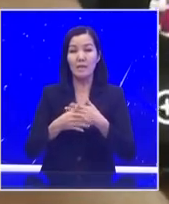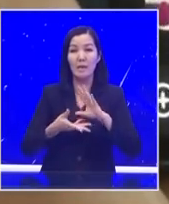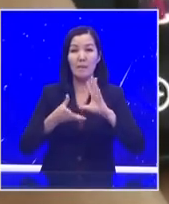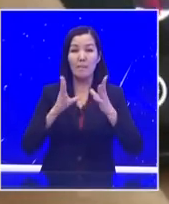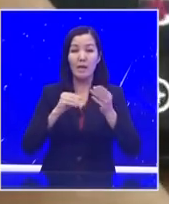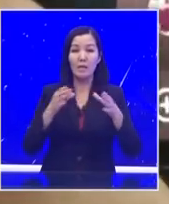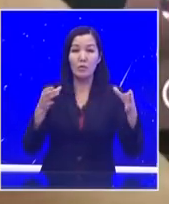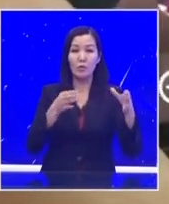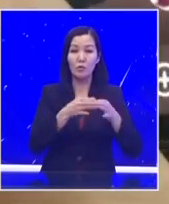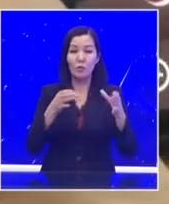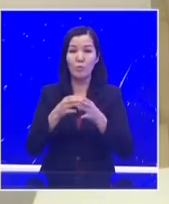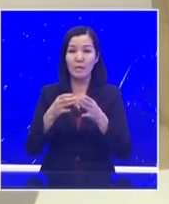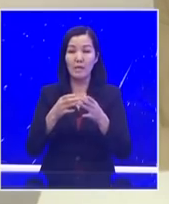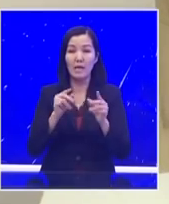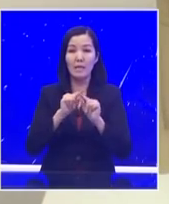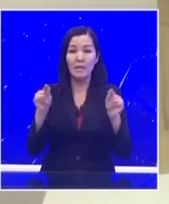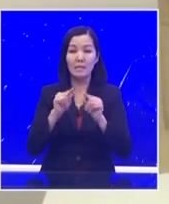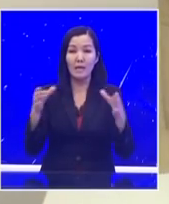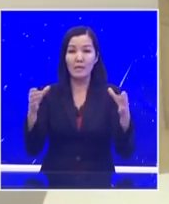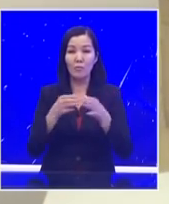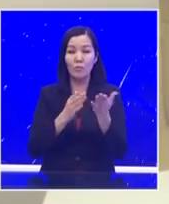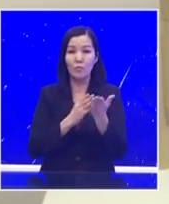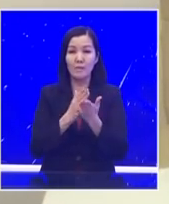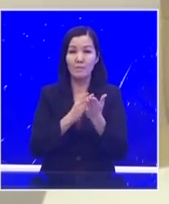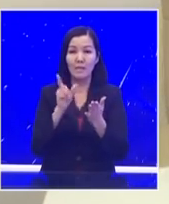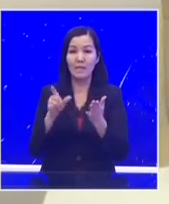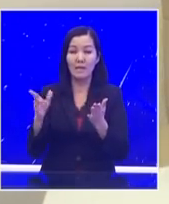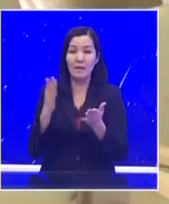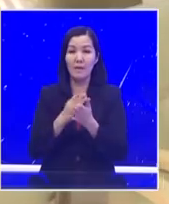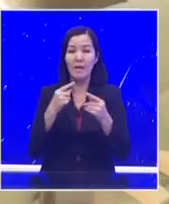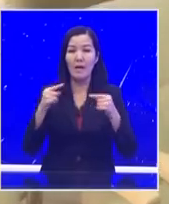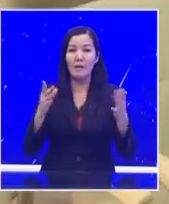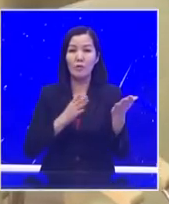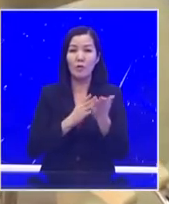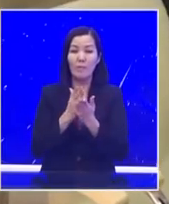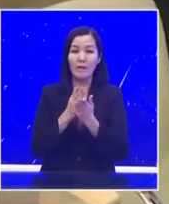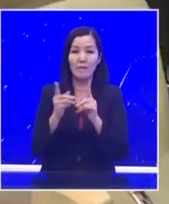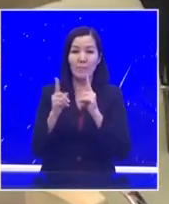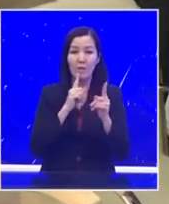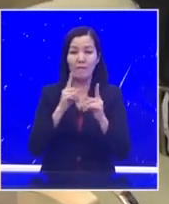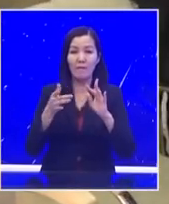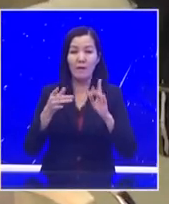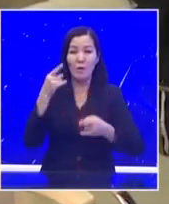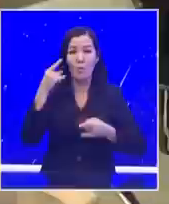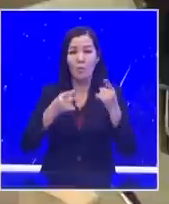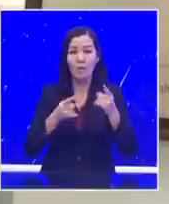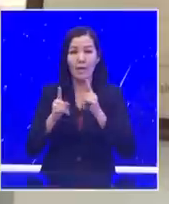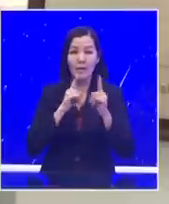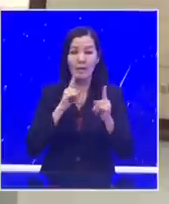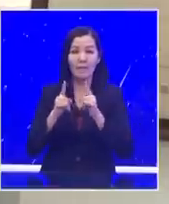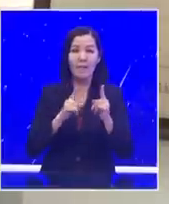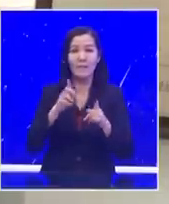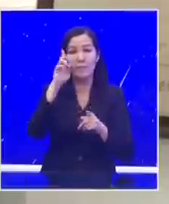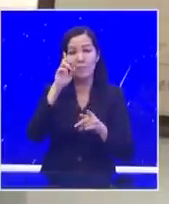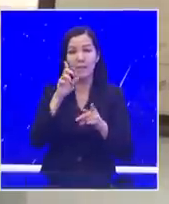топ пен ақпараттық насихаттау штабының өкілдері отырады. Олар түрлі бағыттағы брифингтер, онлайн конференциялар, мемлекеттік